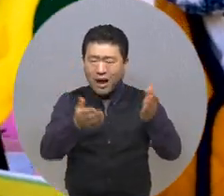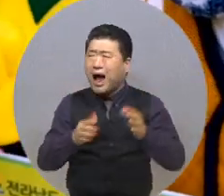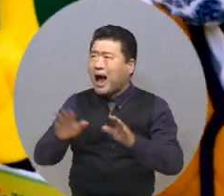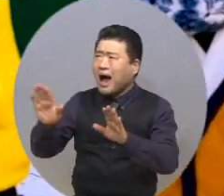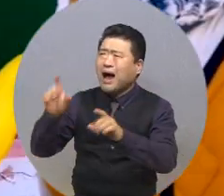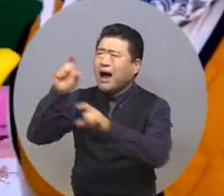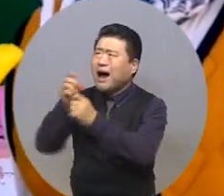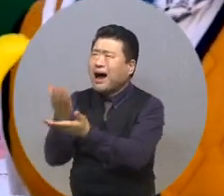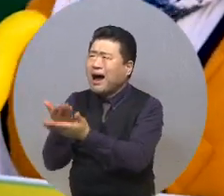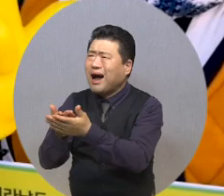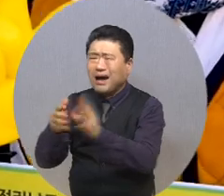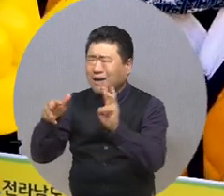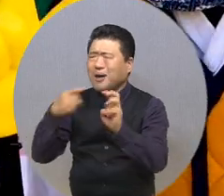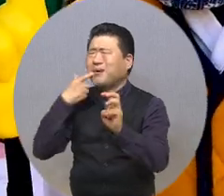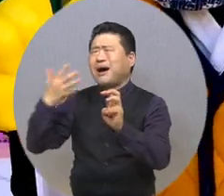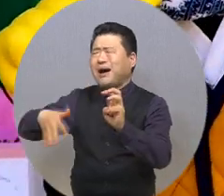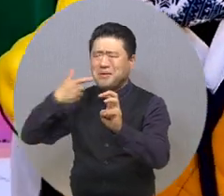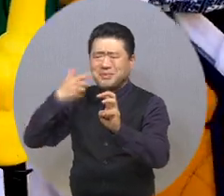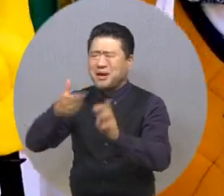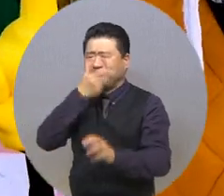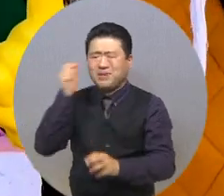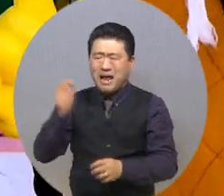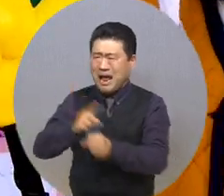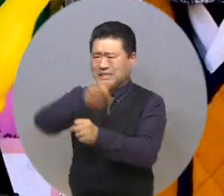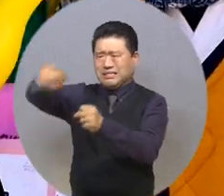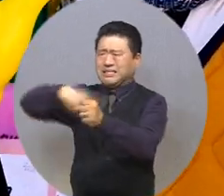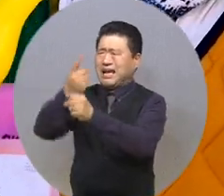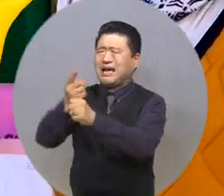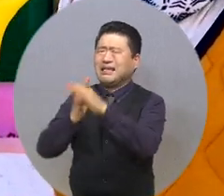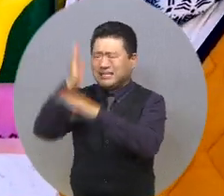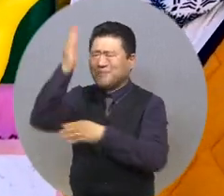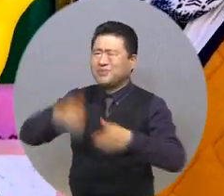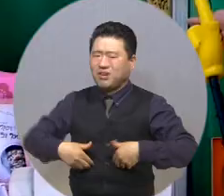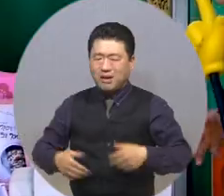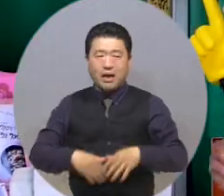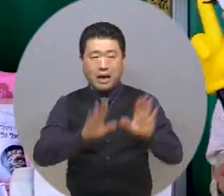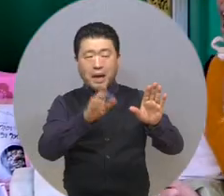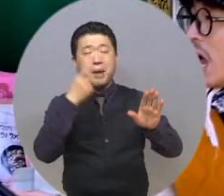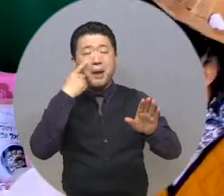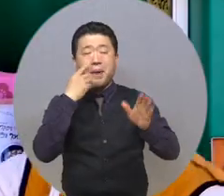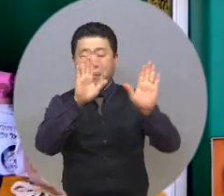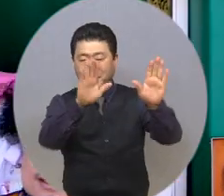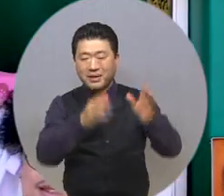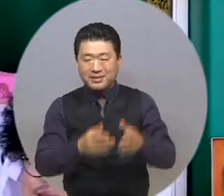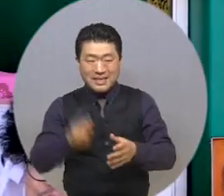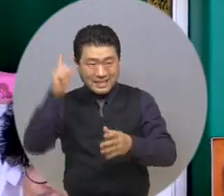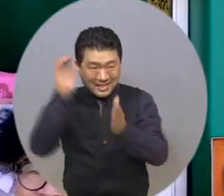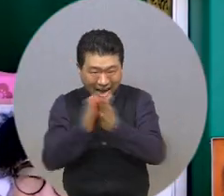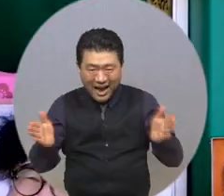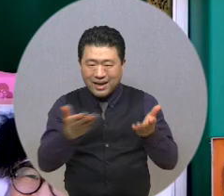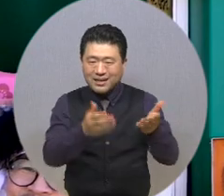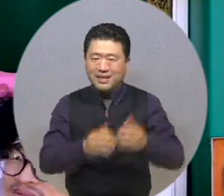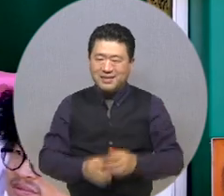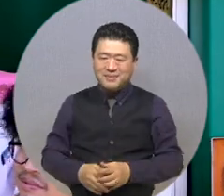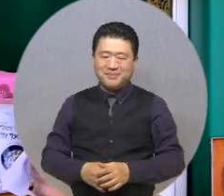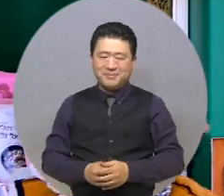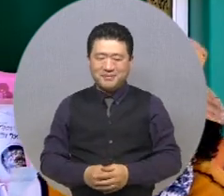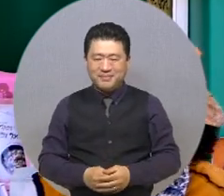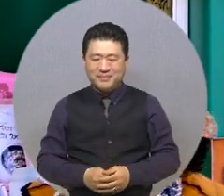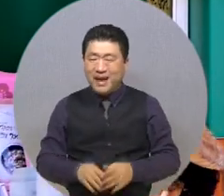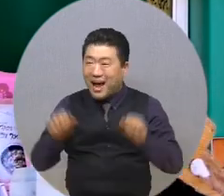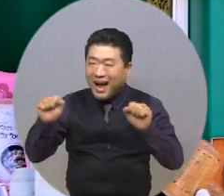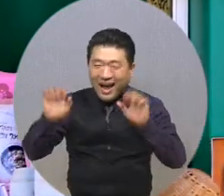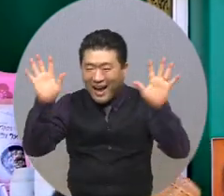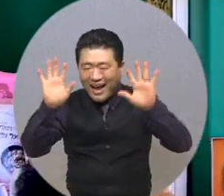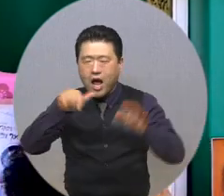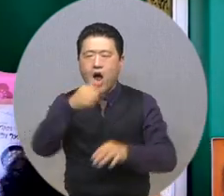더줘. 더줘요? 한 시간 정도 무조건. 한 시간 하는 거 봐가지고. 그래요. 스타트. 네, 반갑습니다. 네, 고장 광양에